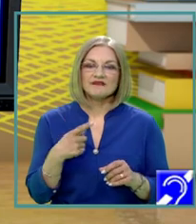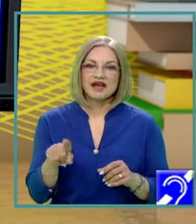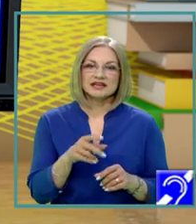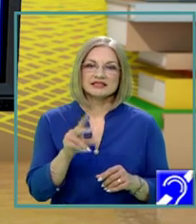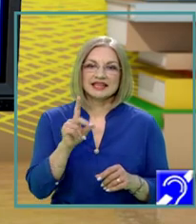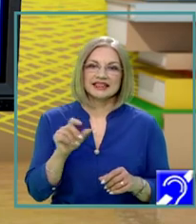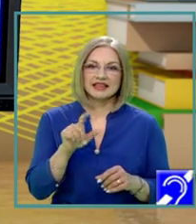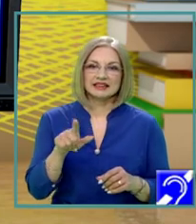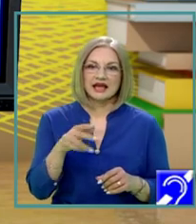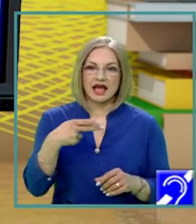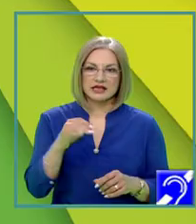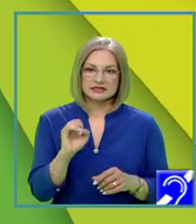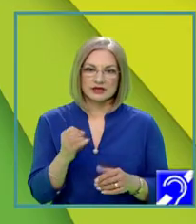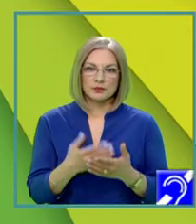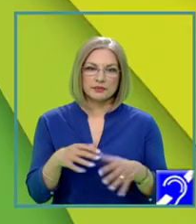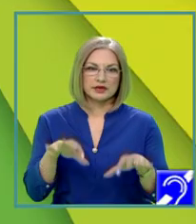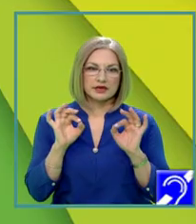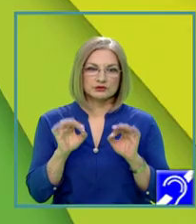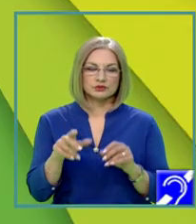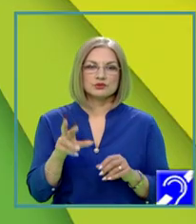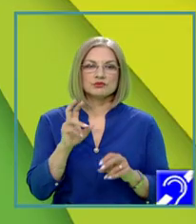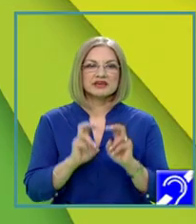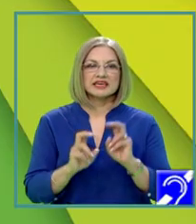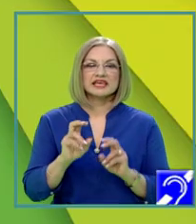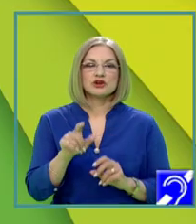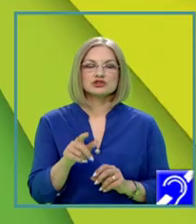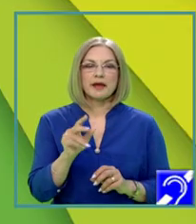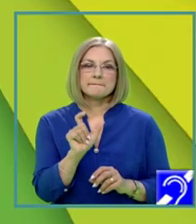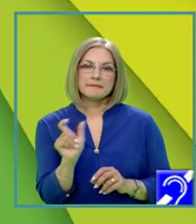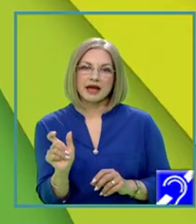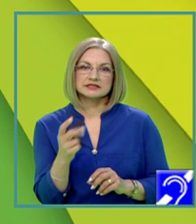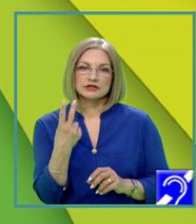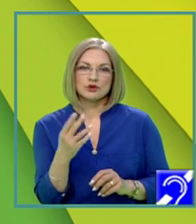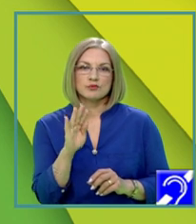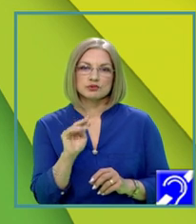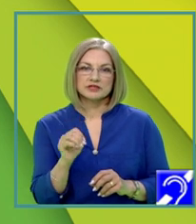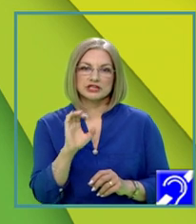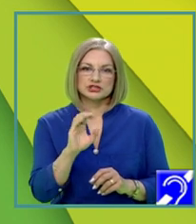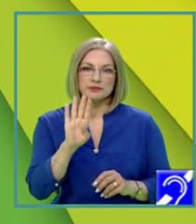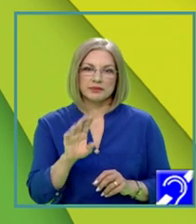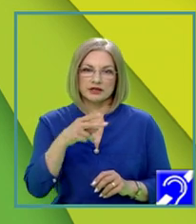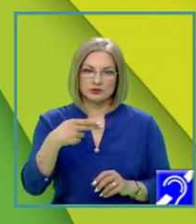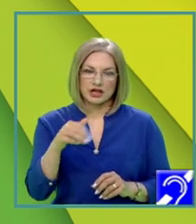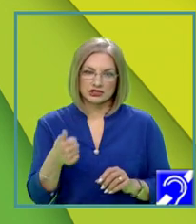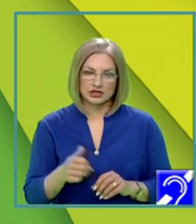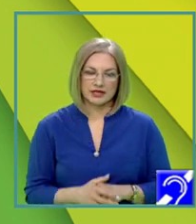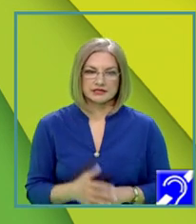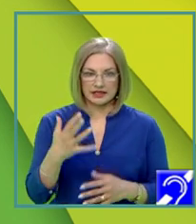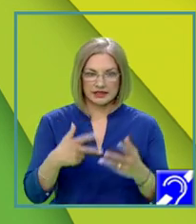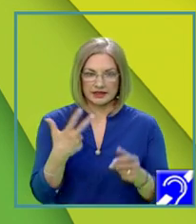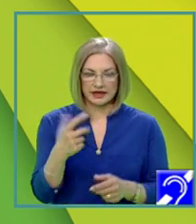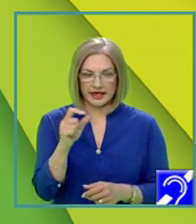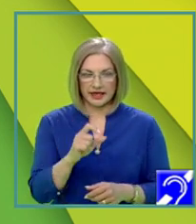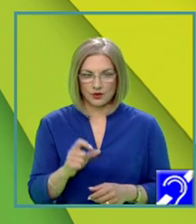pentru reacția de hidrogenare parțială a doi buton a în funcție de talpile reacțiilor redate în cele trei ecuații